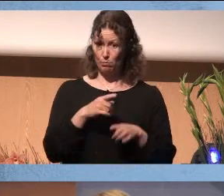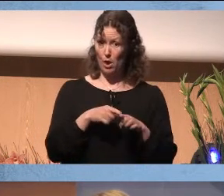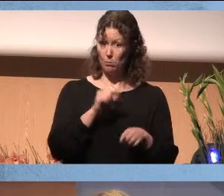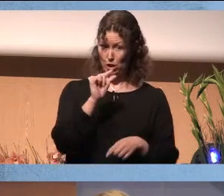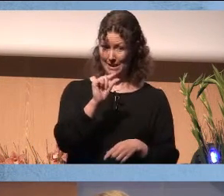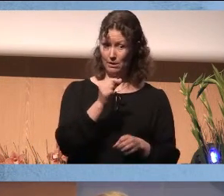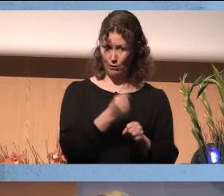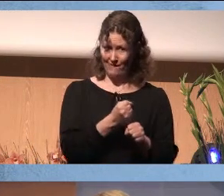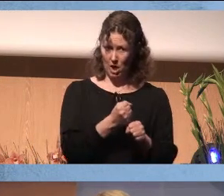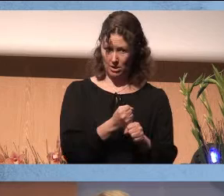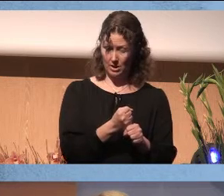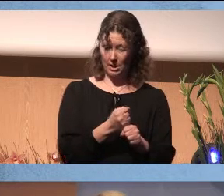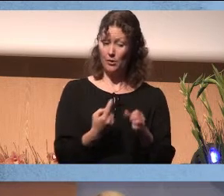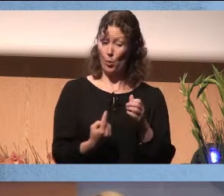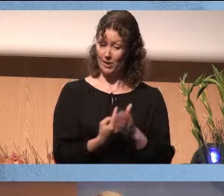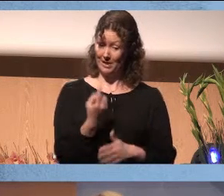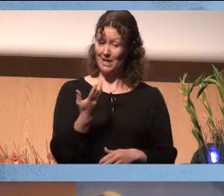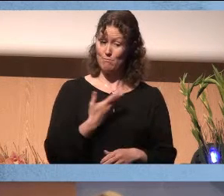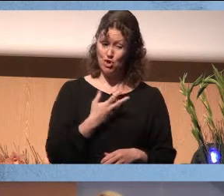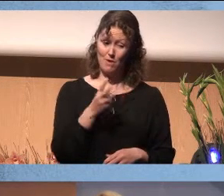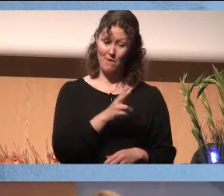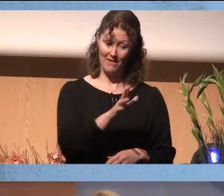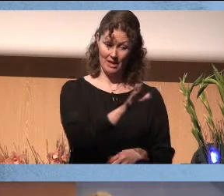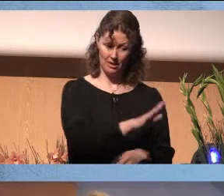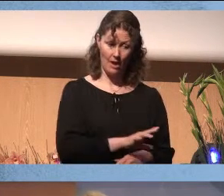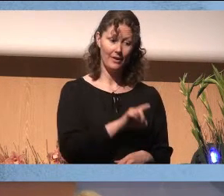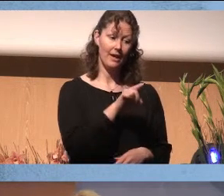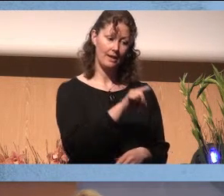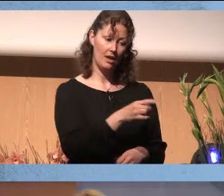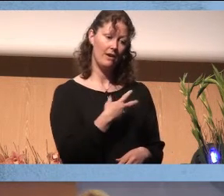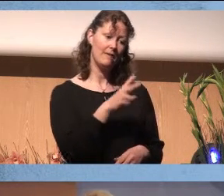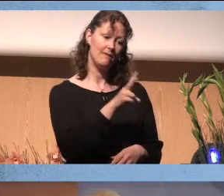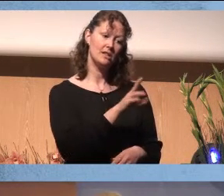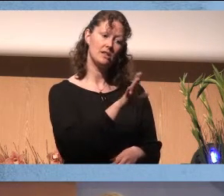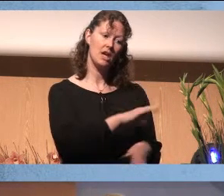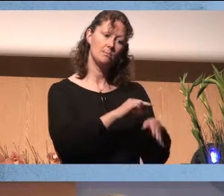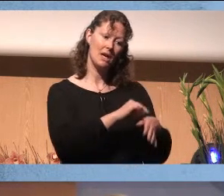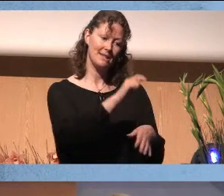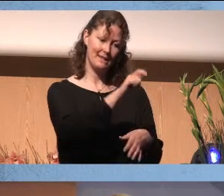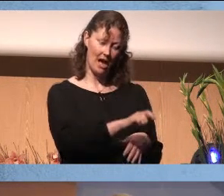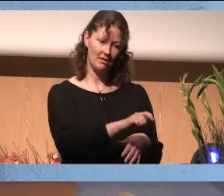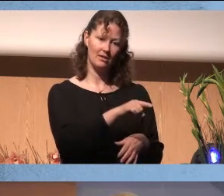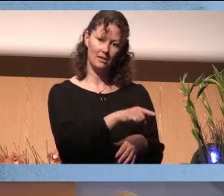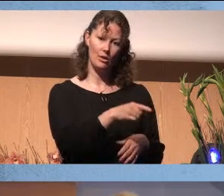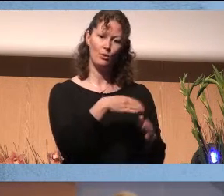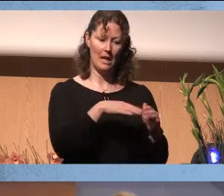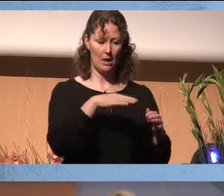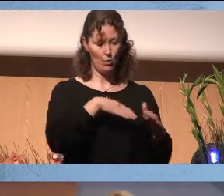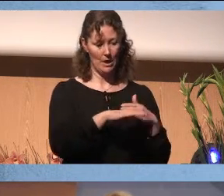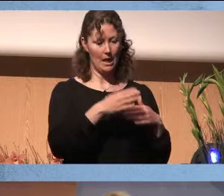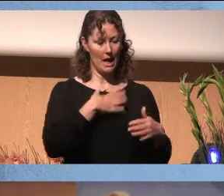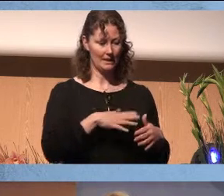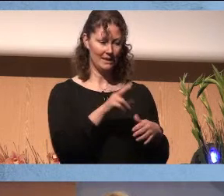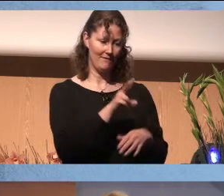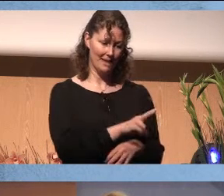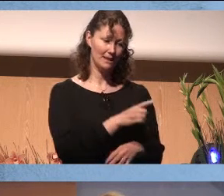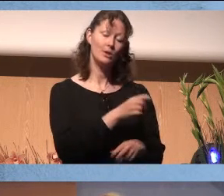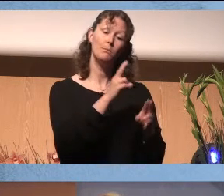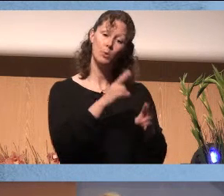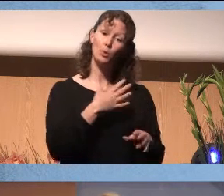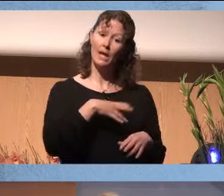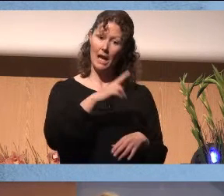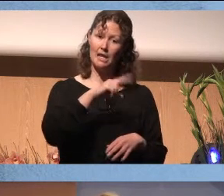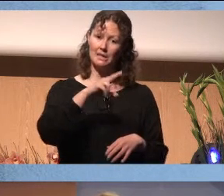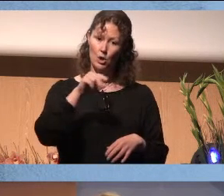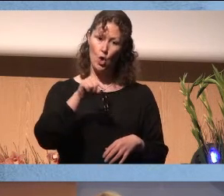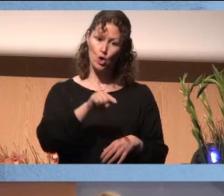faktisk. Det skjer mye. På Vestlandet så har de jo da Vestlandspasienten under Helse Vest. Og de bruker Helse Norge, og